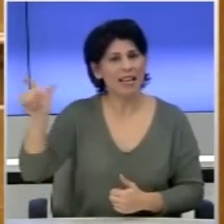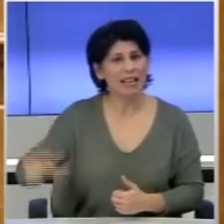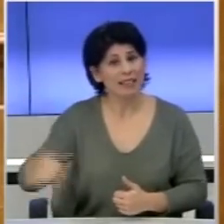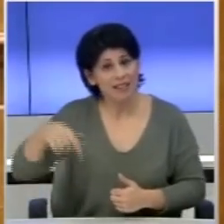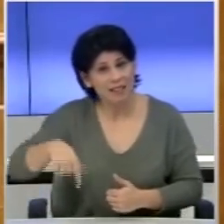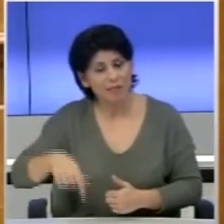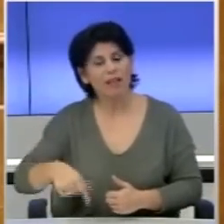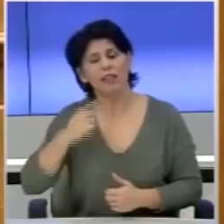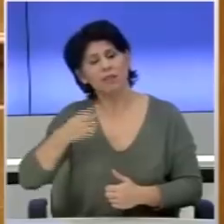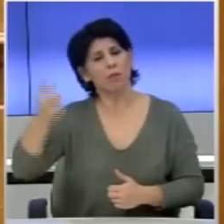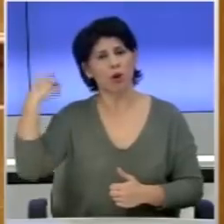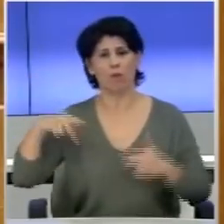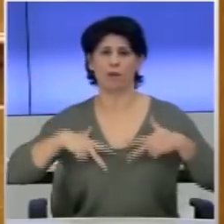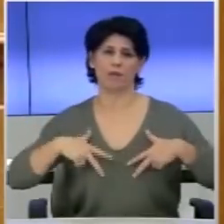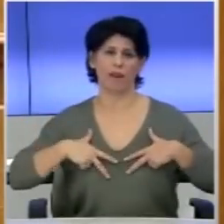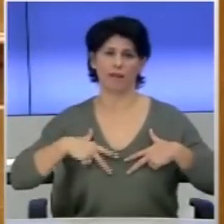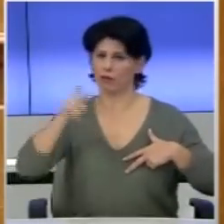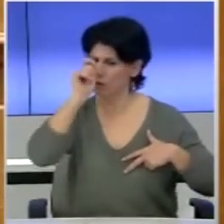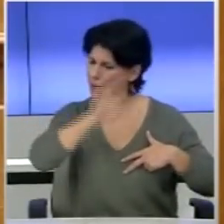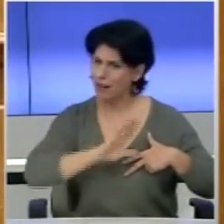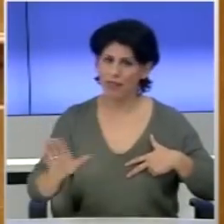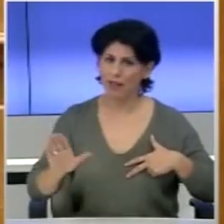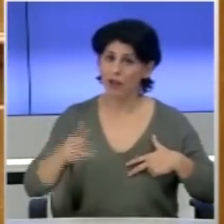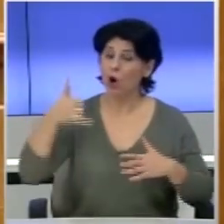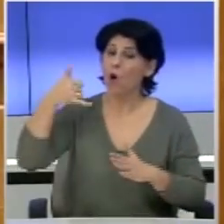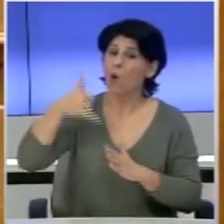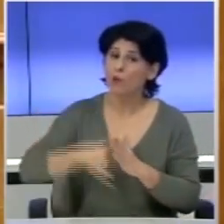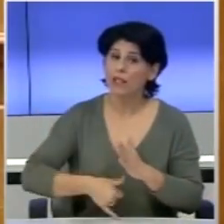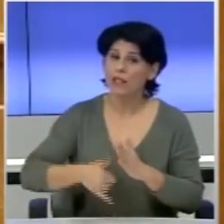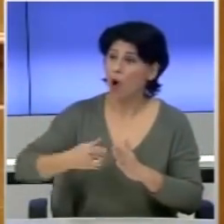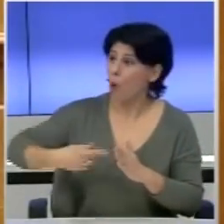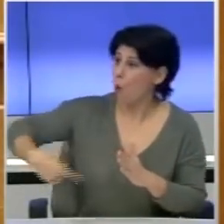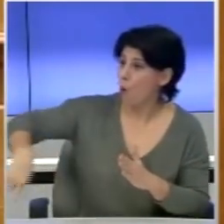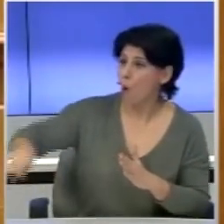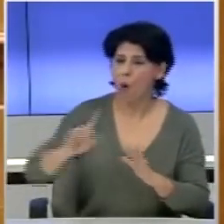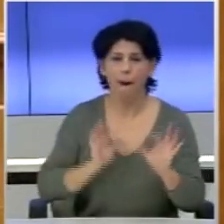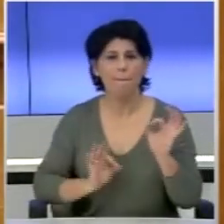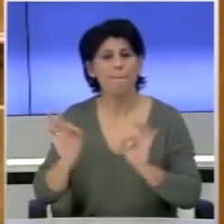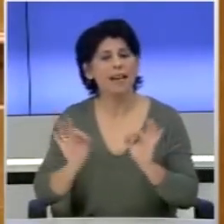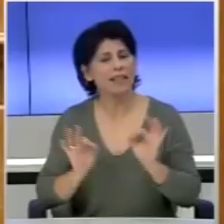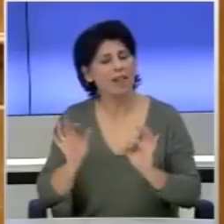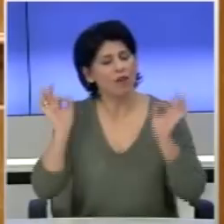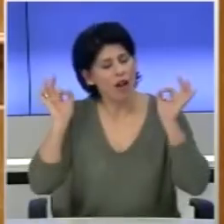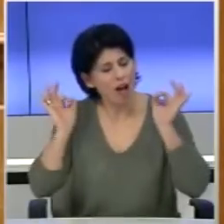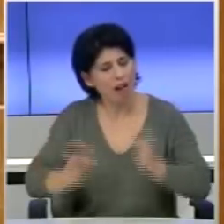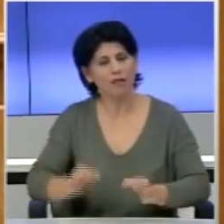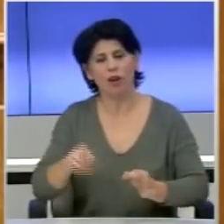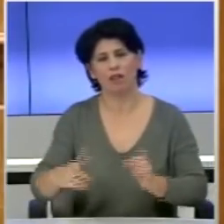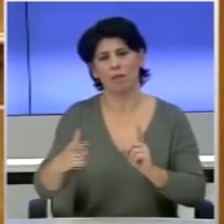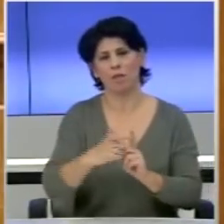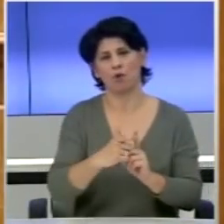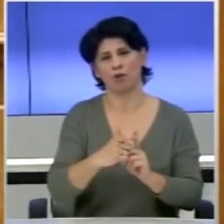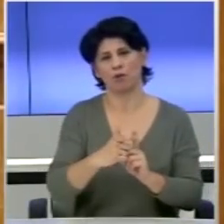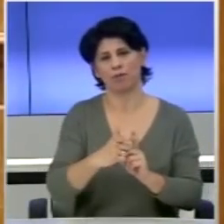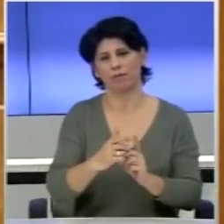της σημερινής και της προηγούμενης κυβέρνησης. Ουσιαστικά όλοι αυτοί περιγράφουν ακριβώς αυτή την